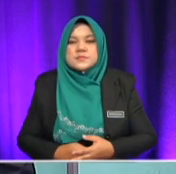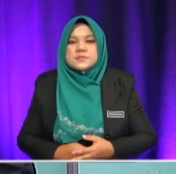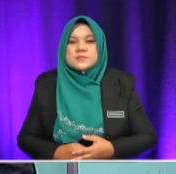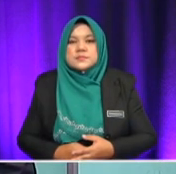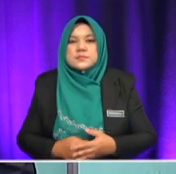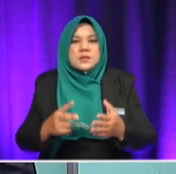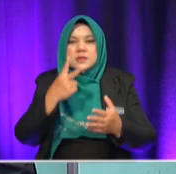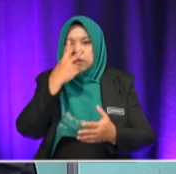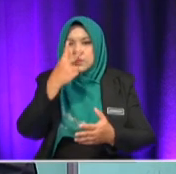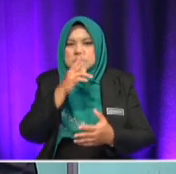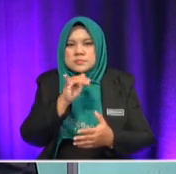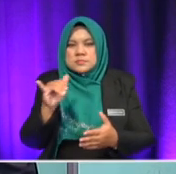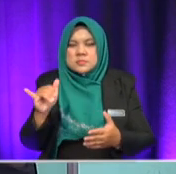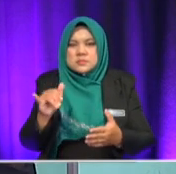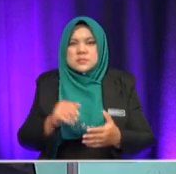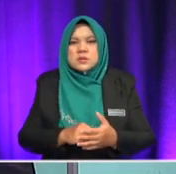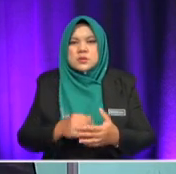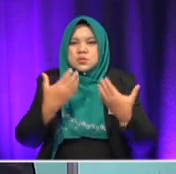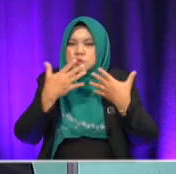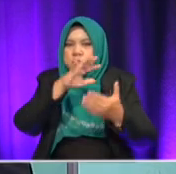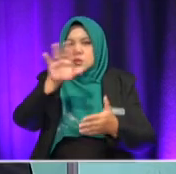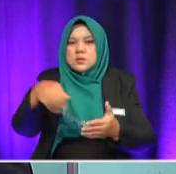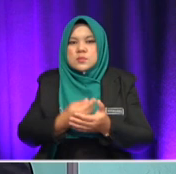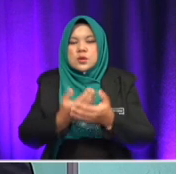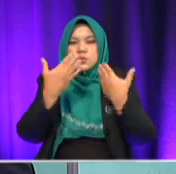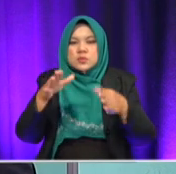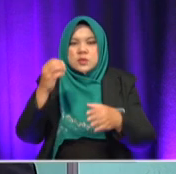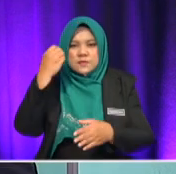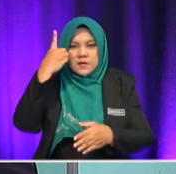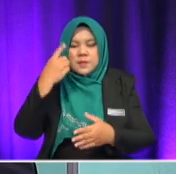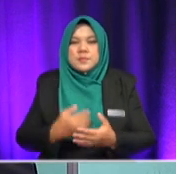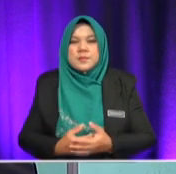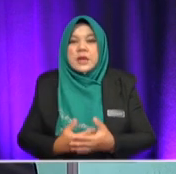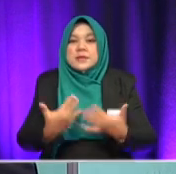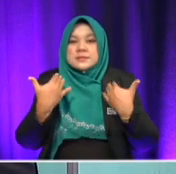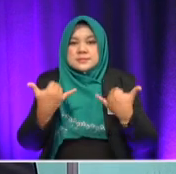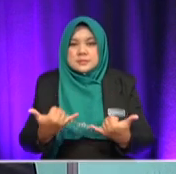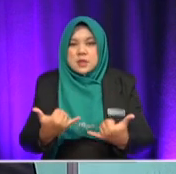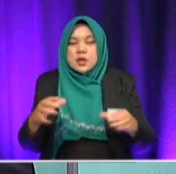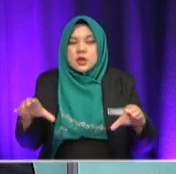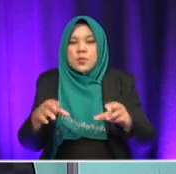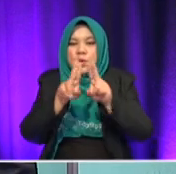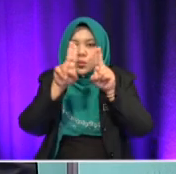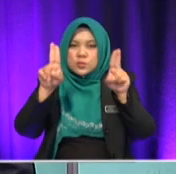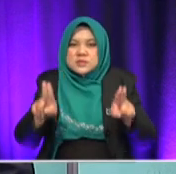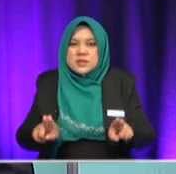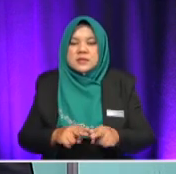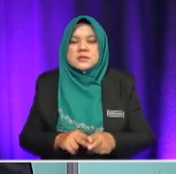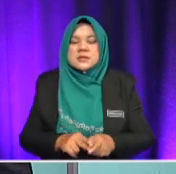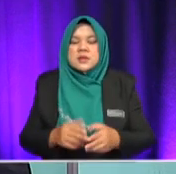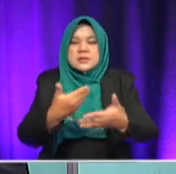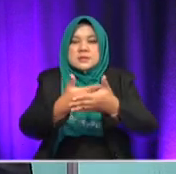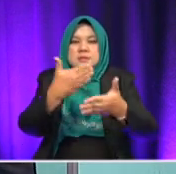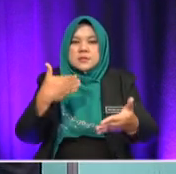semua ada kita dah paham kan Oke kita ndak buat sedikit ujian kepada murid-murid kalian ya Tapi sebelum itu sebelum